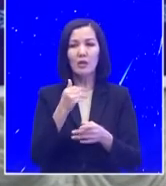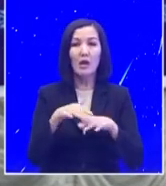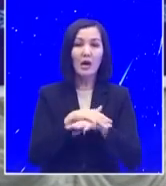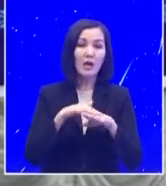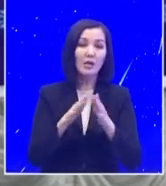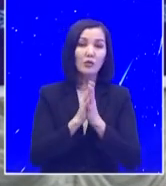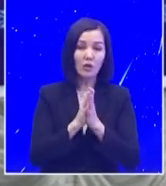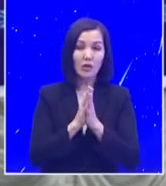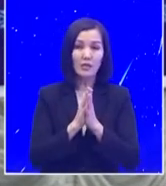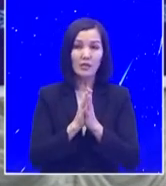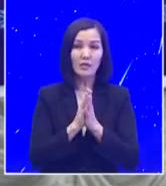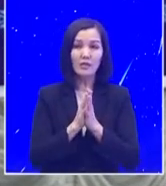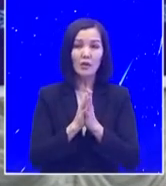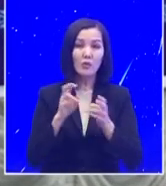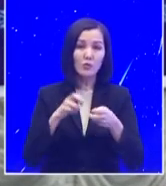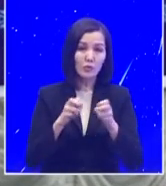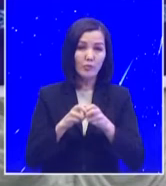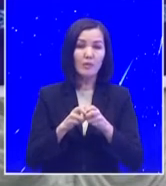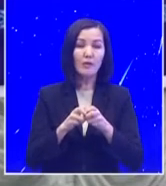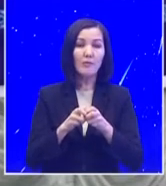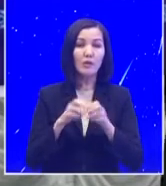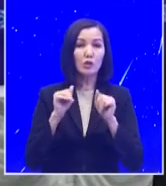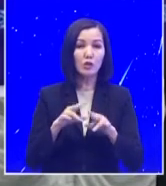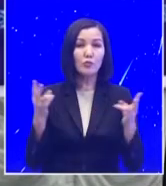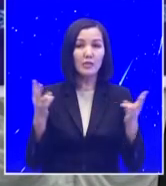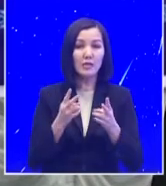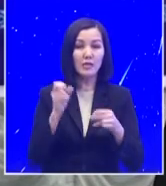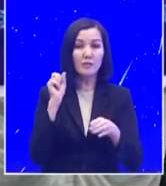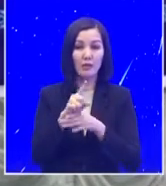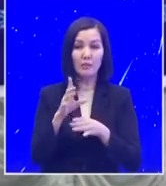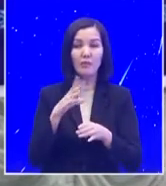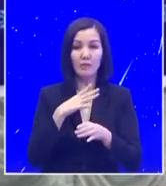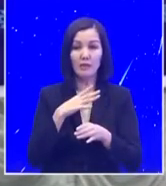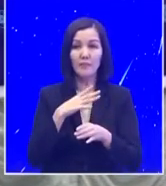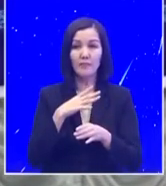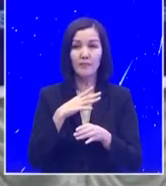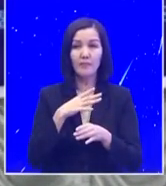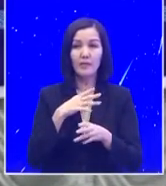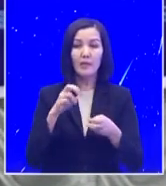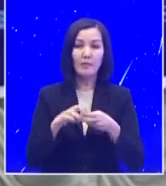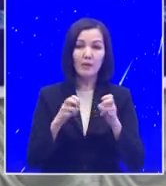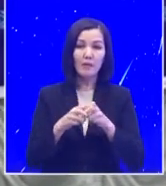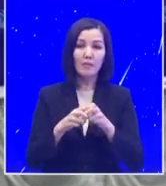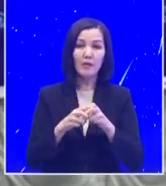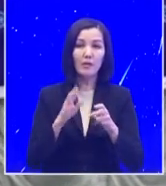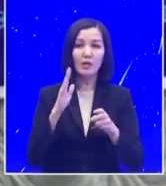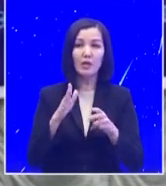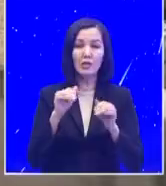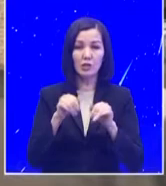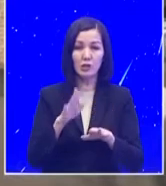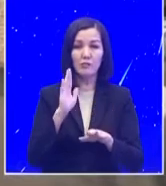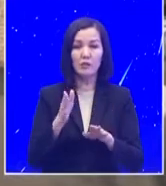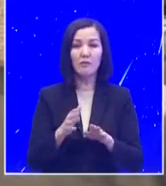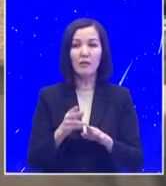кейін. Сонан кейін біз осы мәселені қазір қолға алуымыз керек деп мен тапсырма бердім. Бұл мәселе келешекте өзінше ішімін